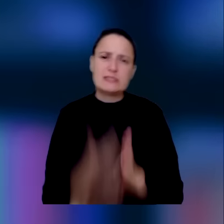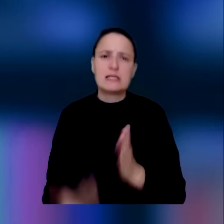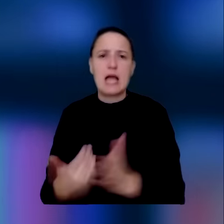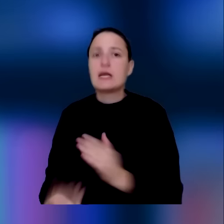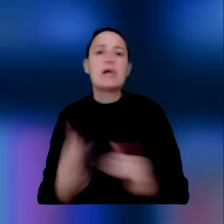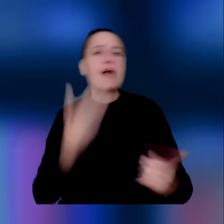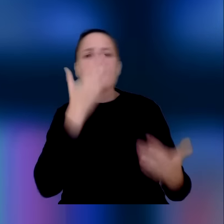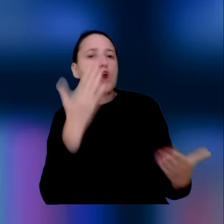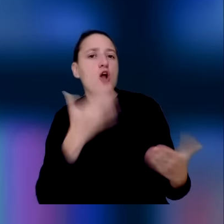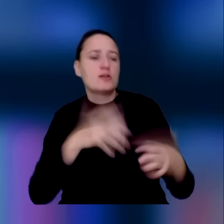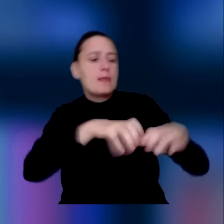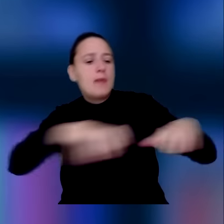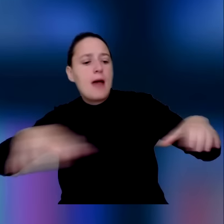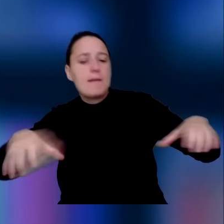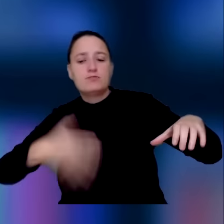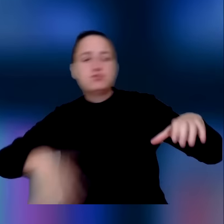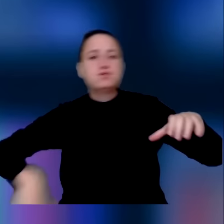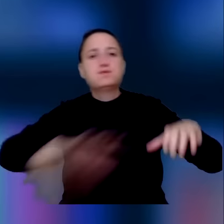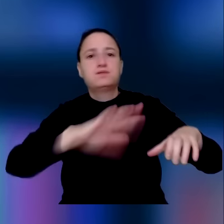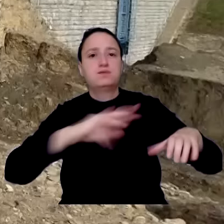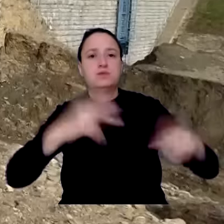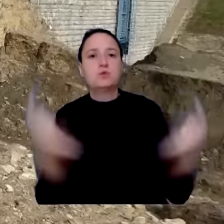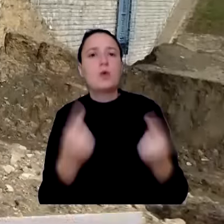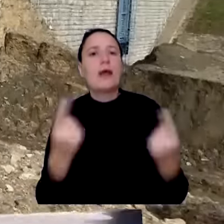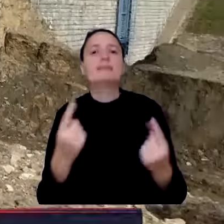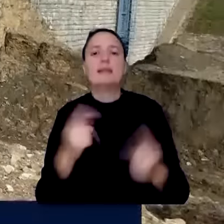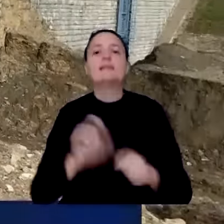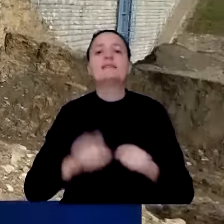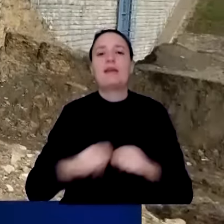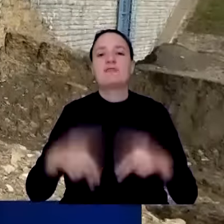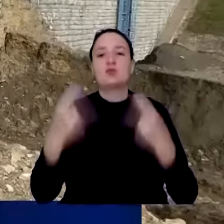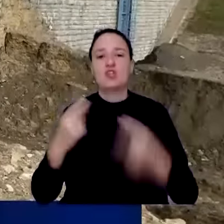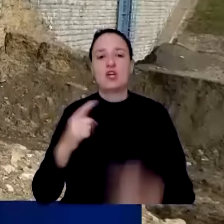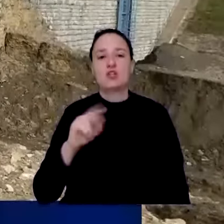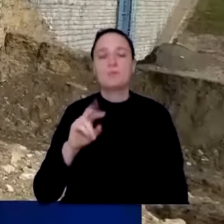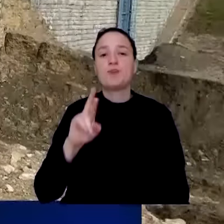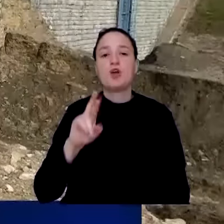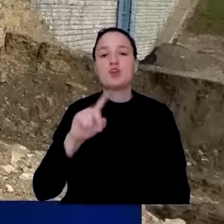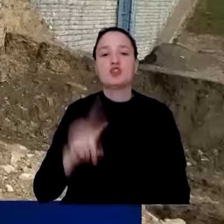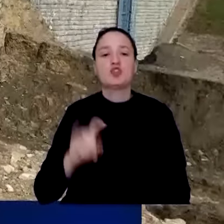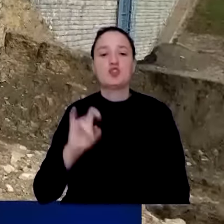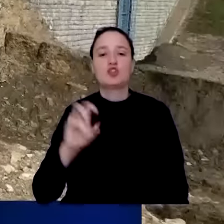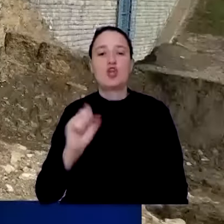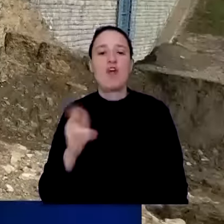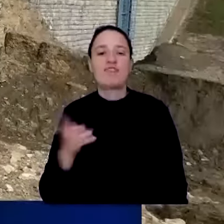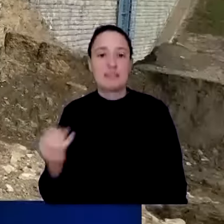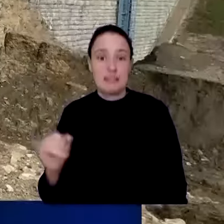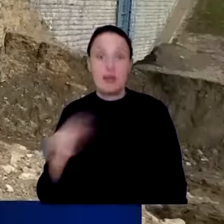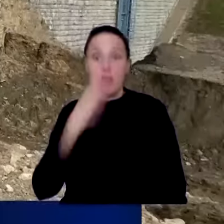Stroniu Śląskim, sprawdzał dziś Janusz Życzkowski. To, co widzimy przed nami, to jest właśnie ta zerwana